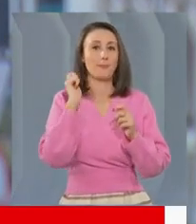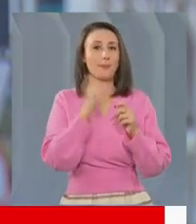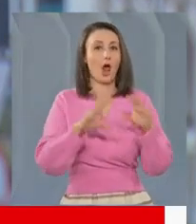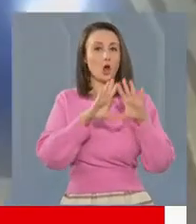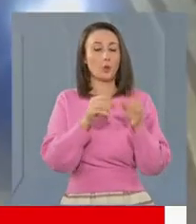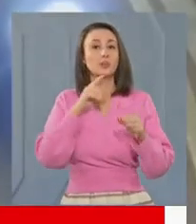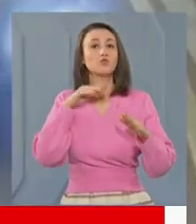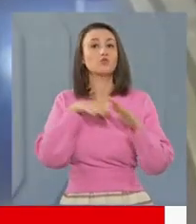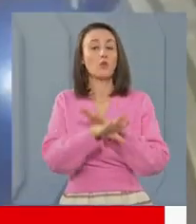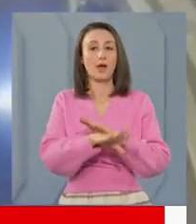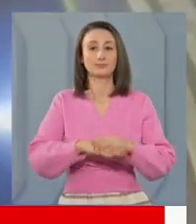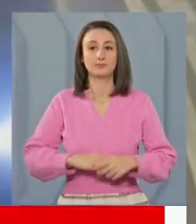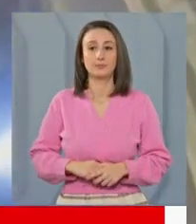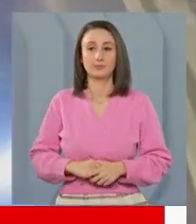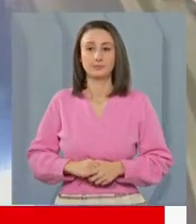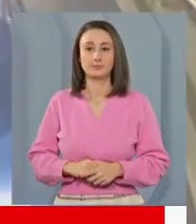fugar.